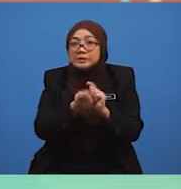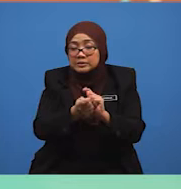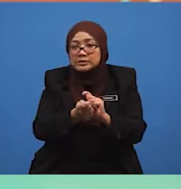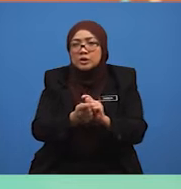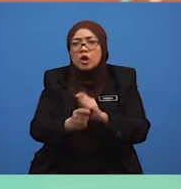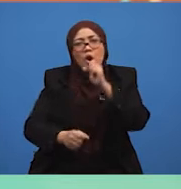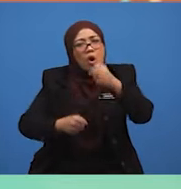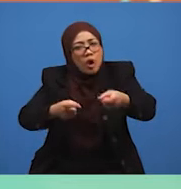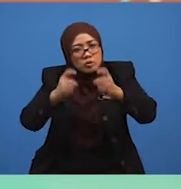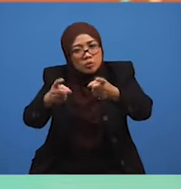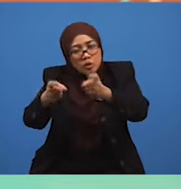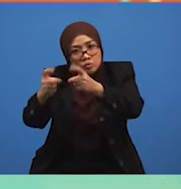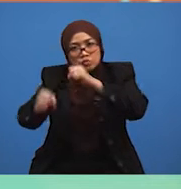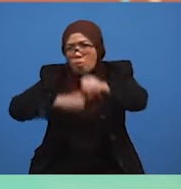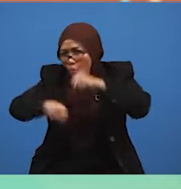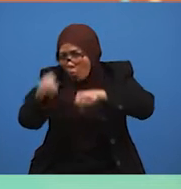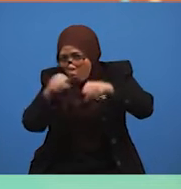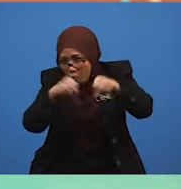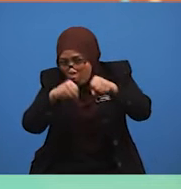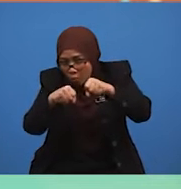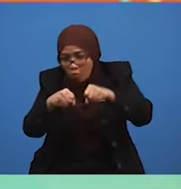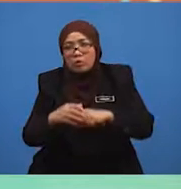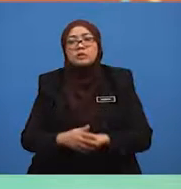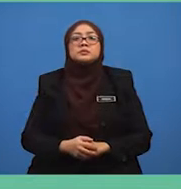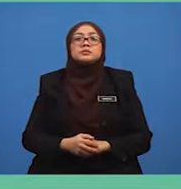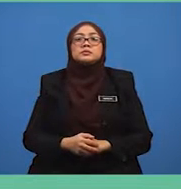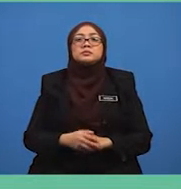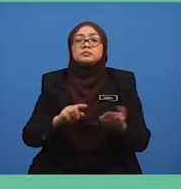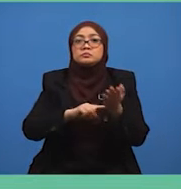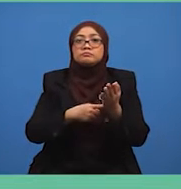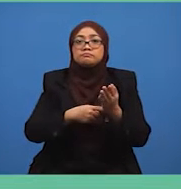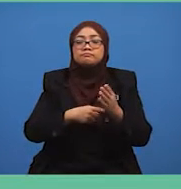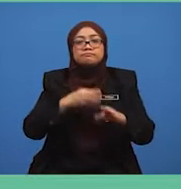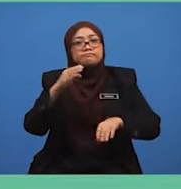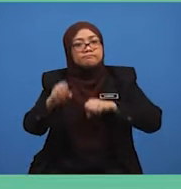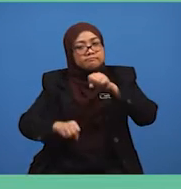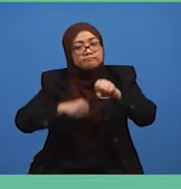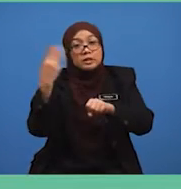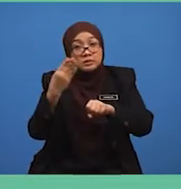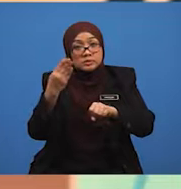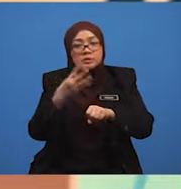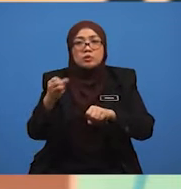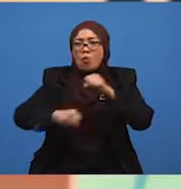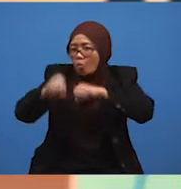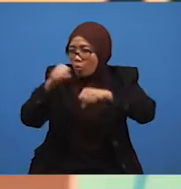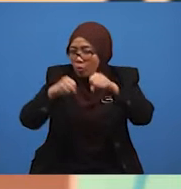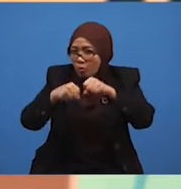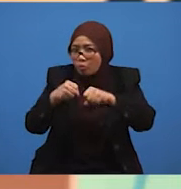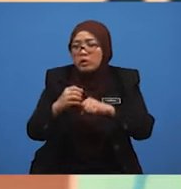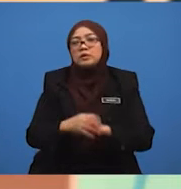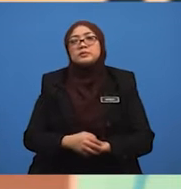saya harap murid-murid sudah menulis semua jawapan dalam sehelai kertas. Mari kita